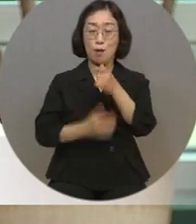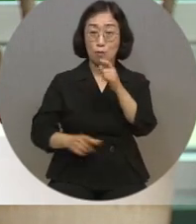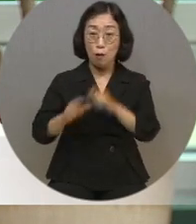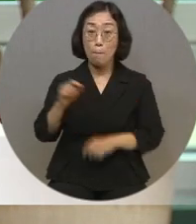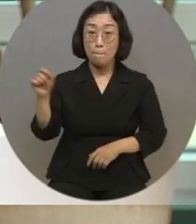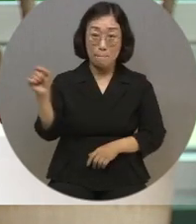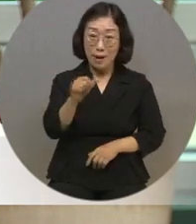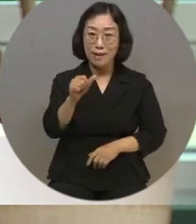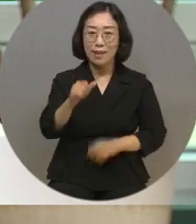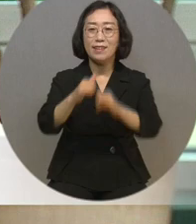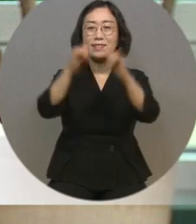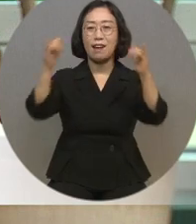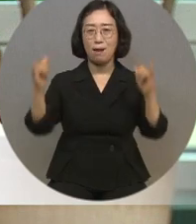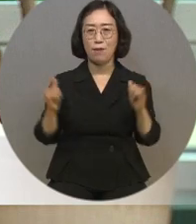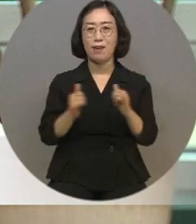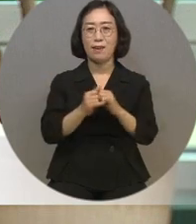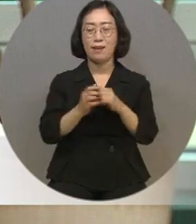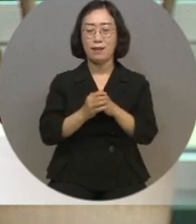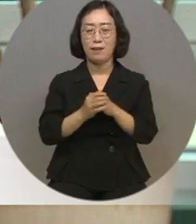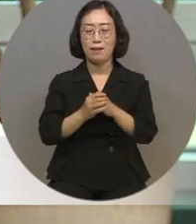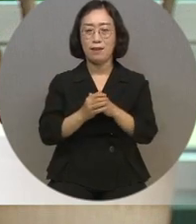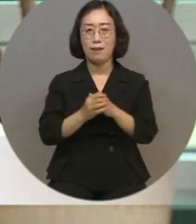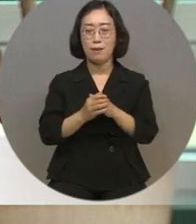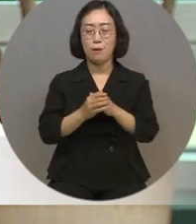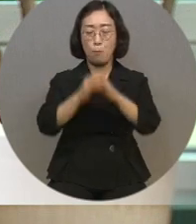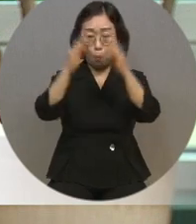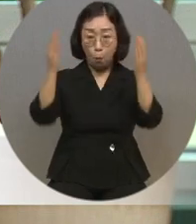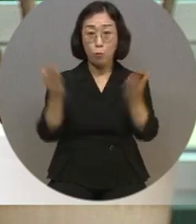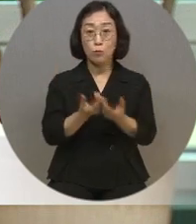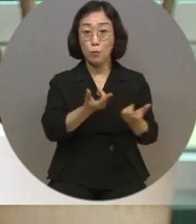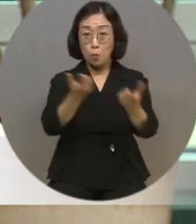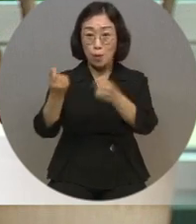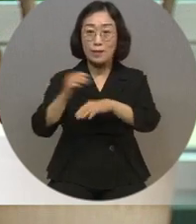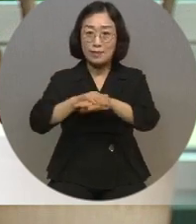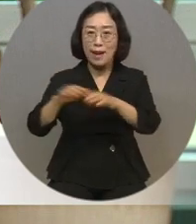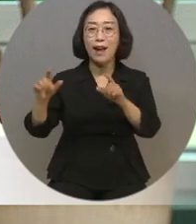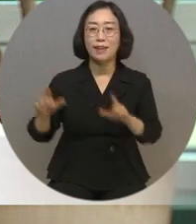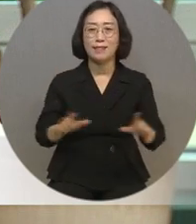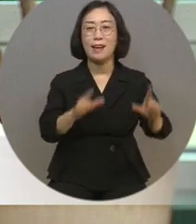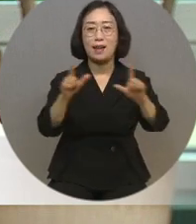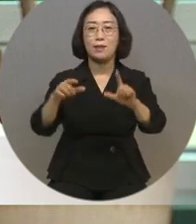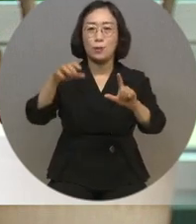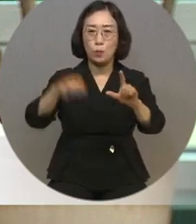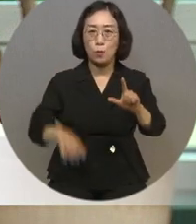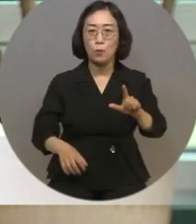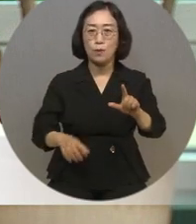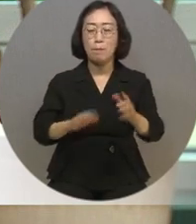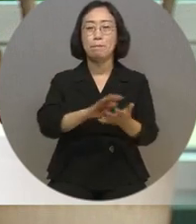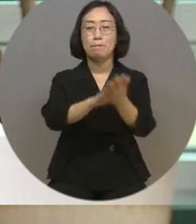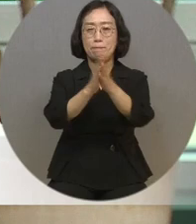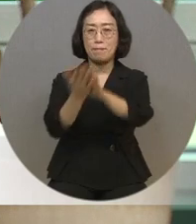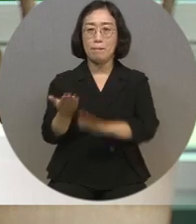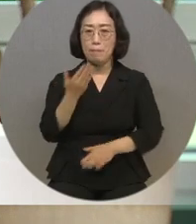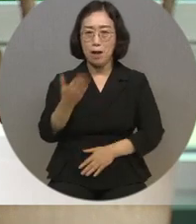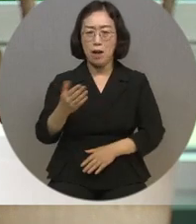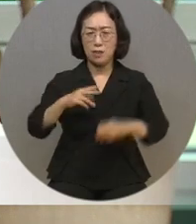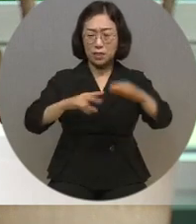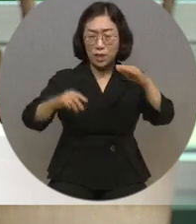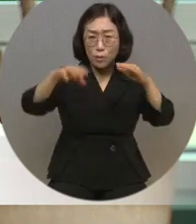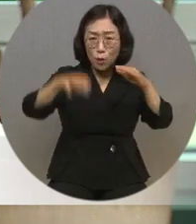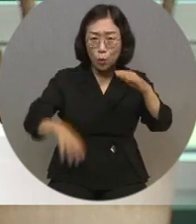빠르게 우리 사회가 모두가 좀 잘 사는 그런 사회가 되지 않을까 싶습니다. 지하철에